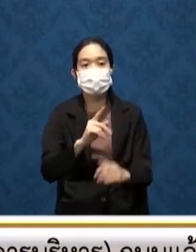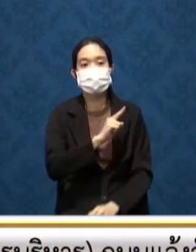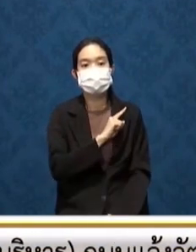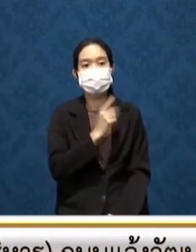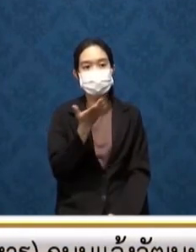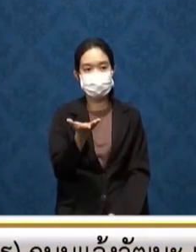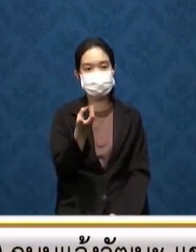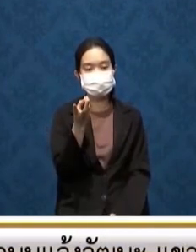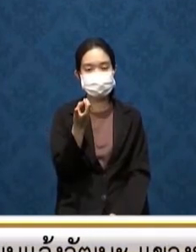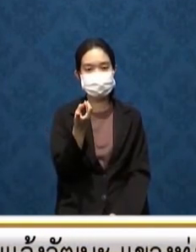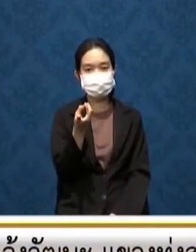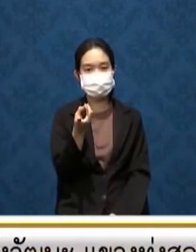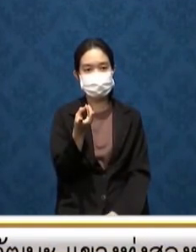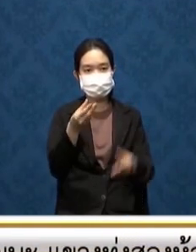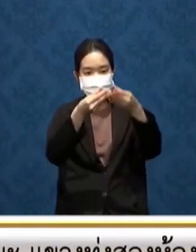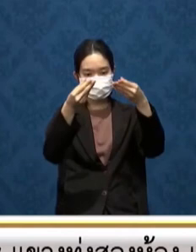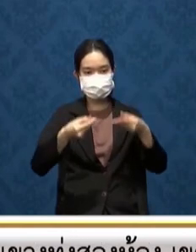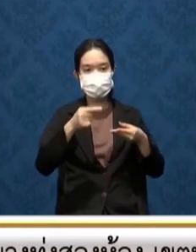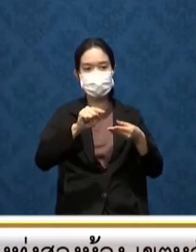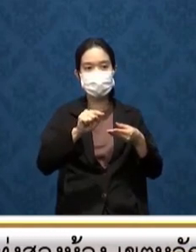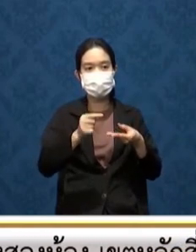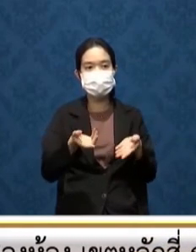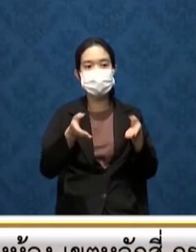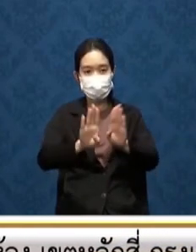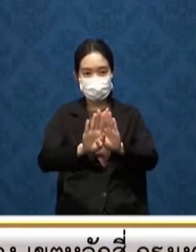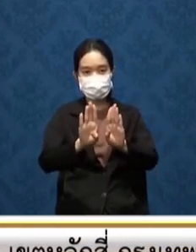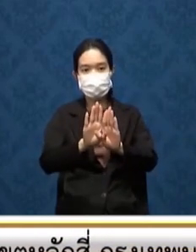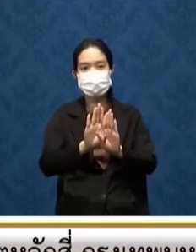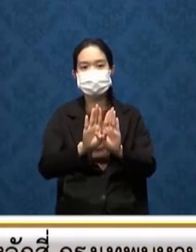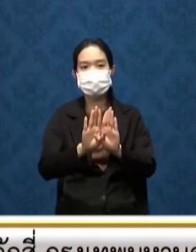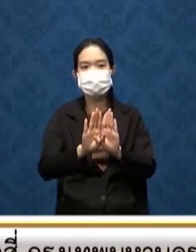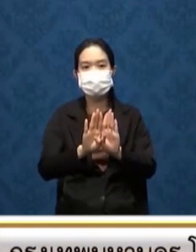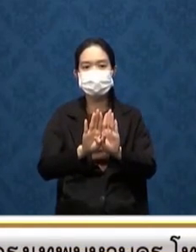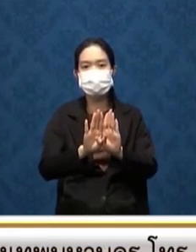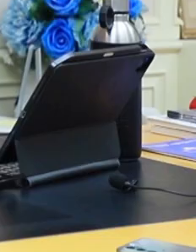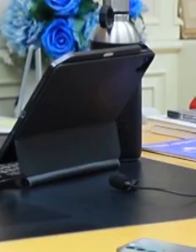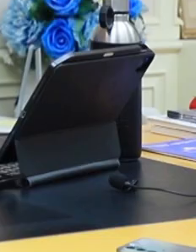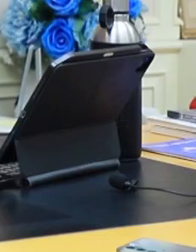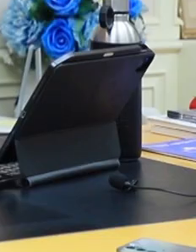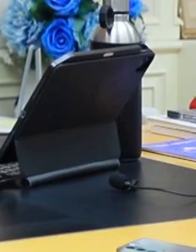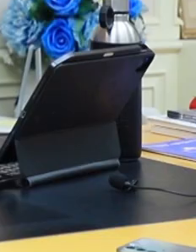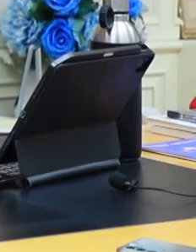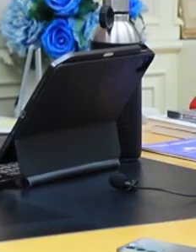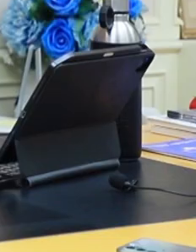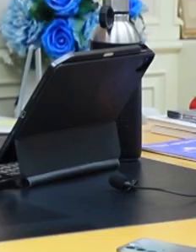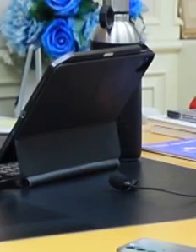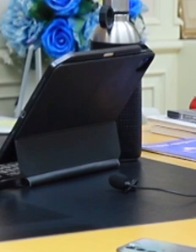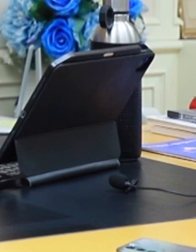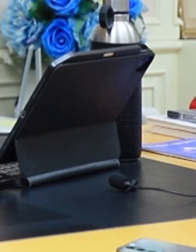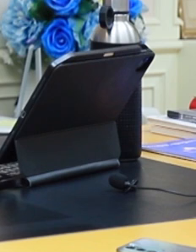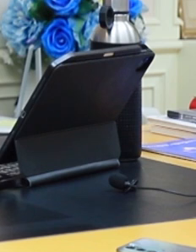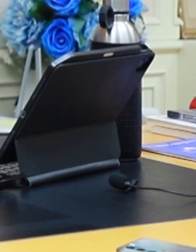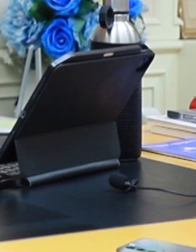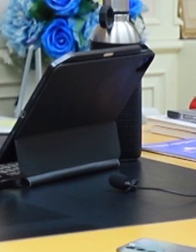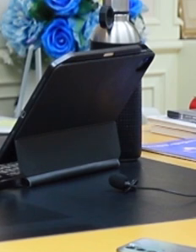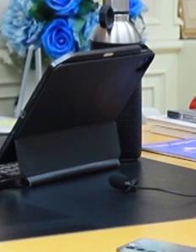นตรีรีบยุบสภาถือได้ว่านี่คือการประกาศครั้งสำคัญถึงสภาวะสภาล้มเหลวดาบ2จากพรรคร่วมรัฐบาลกระทรวงทรั